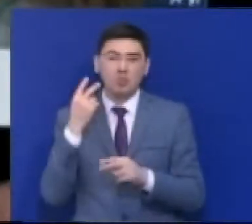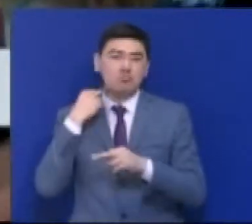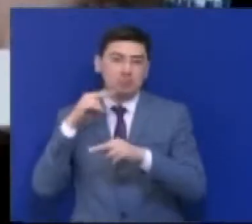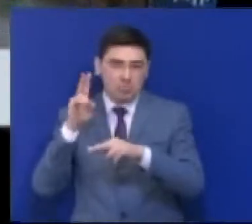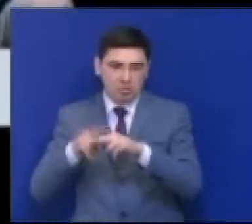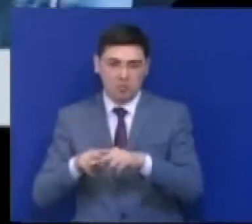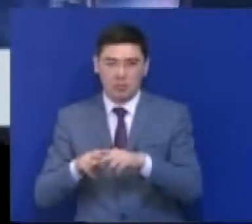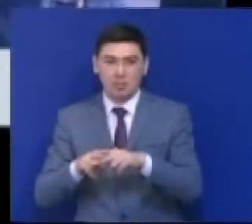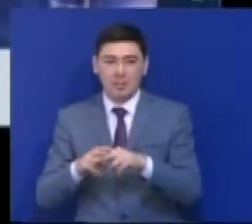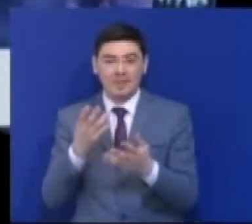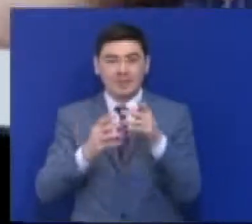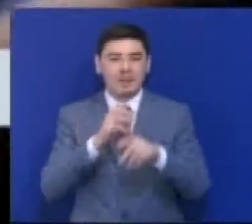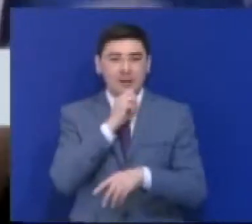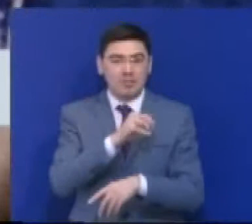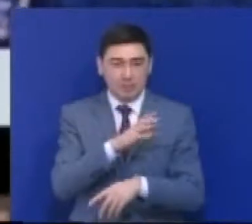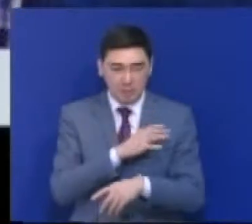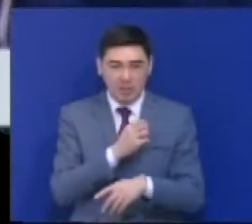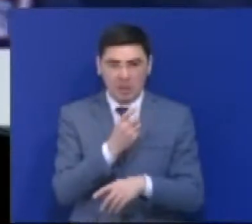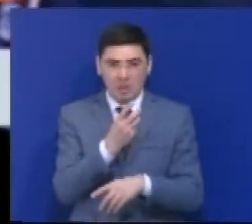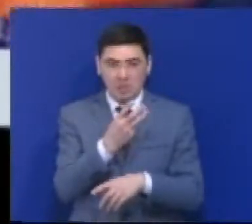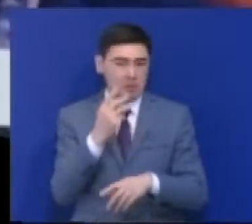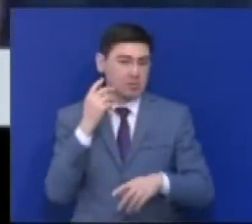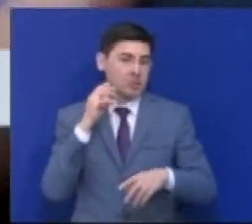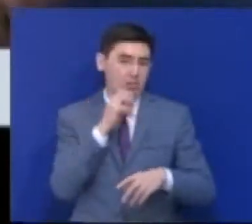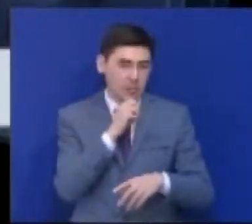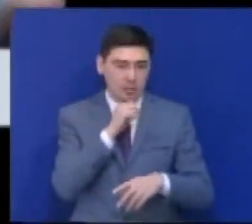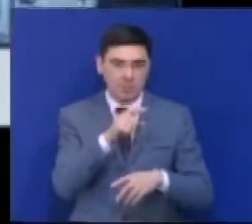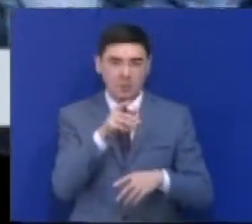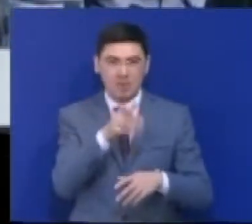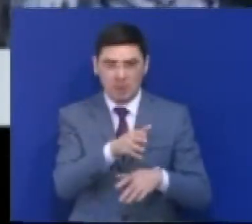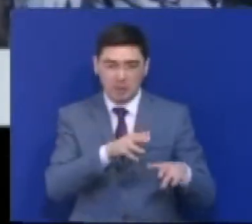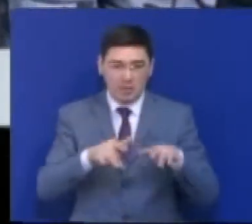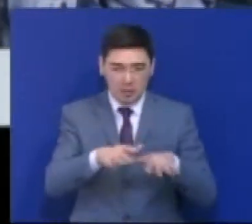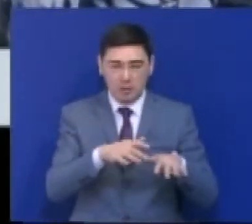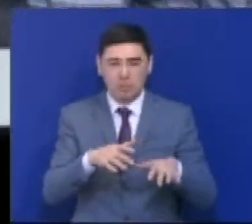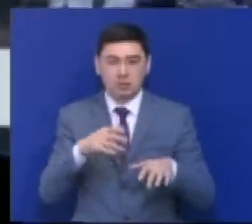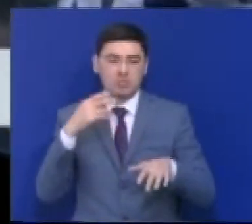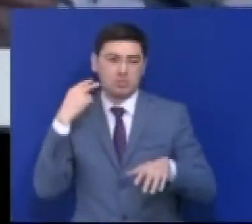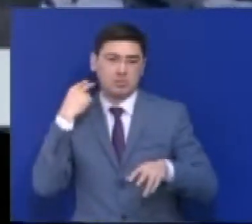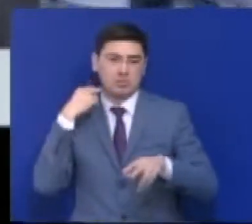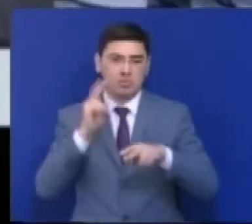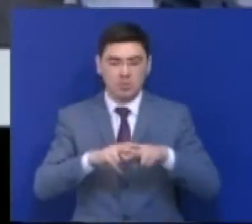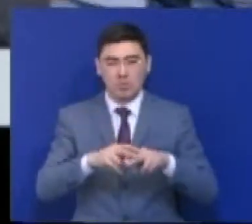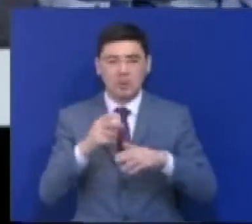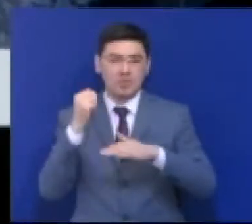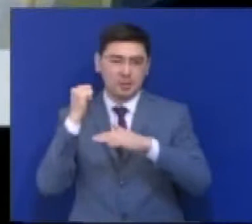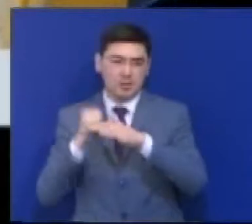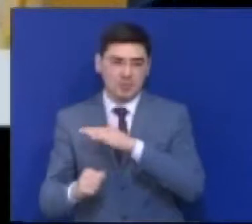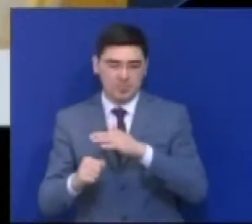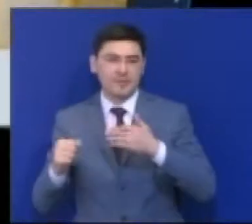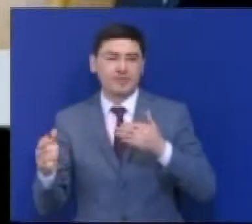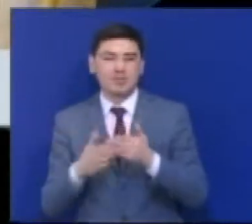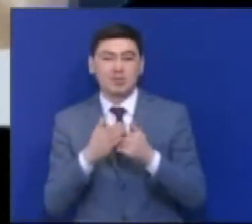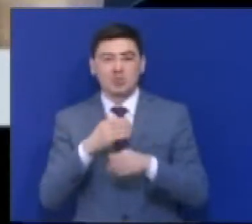жазасы бекітілген. Бір емес бірнеше рет ұсталса, қылмыс орта деңгейден ауыр түріне көшеді. Демек, екі жақ бұрынғыша